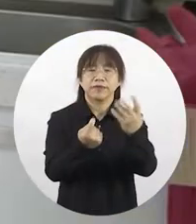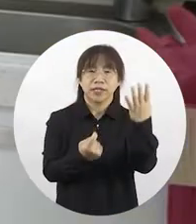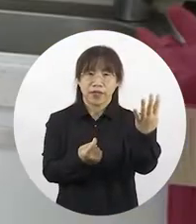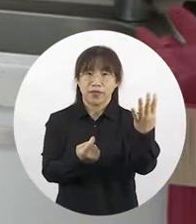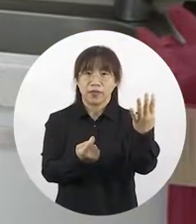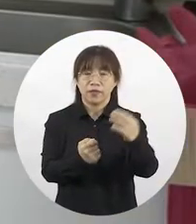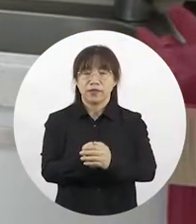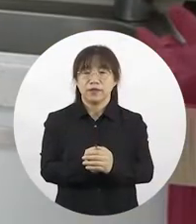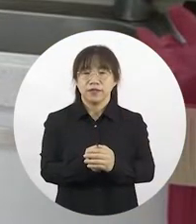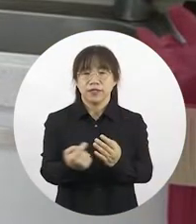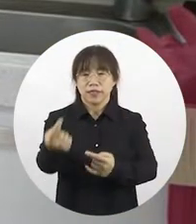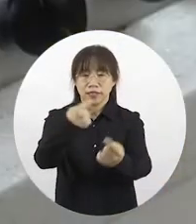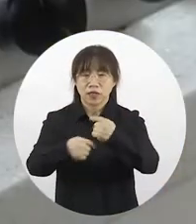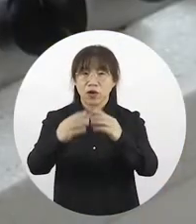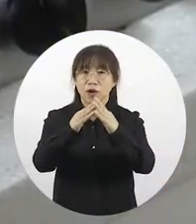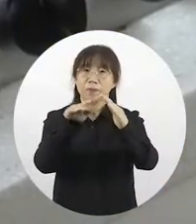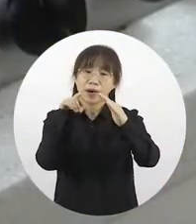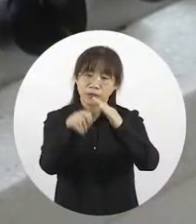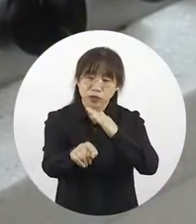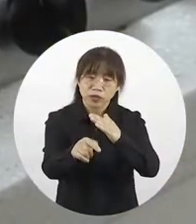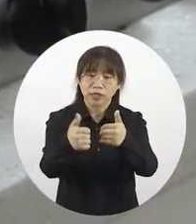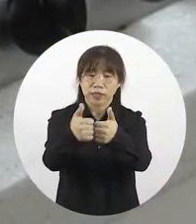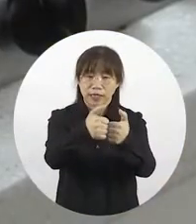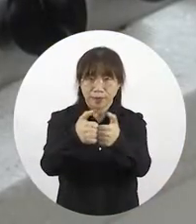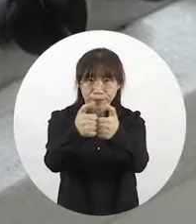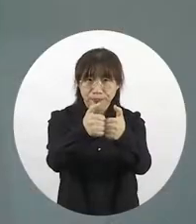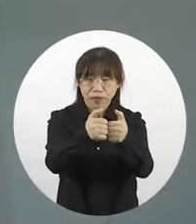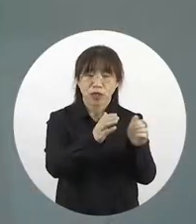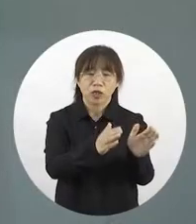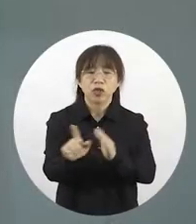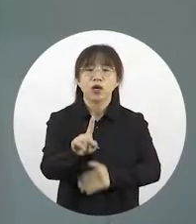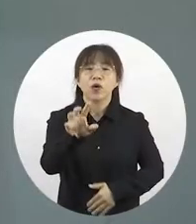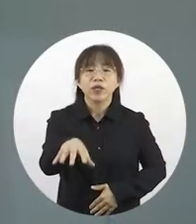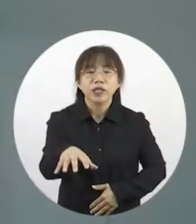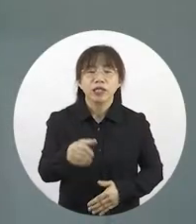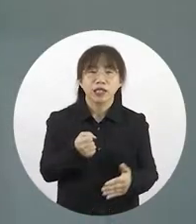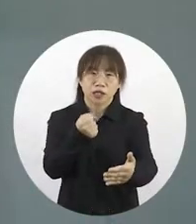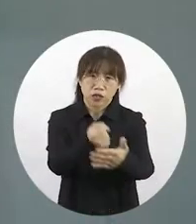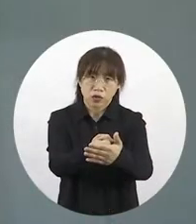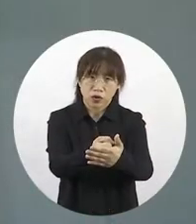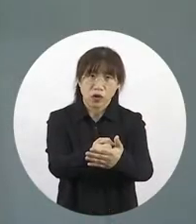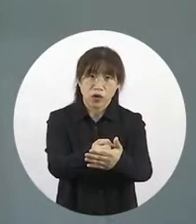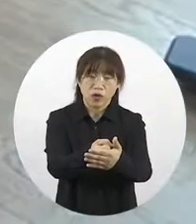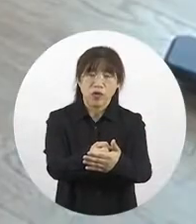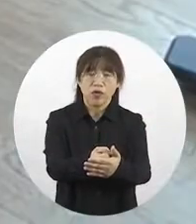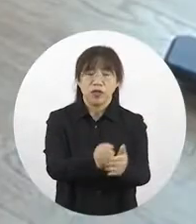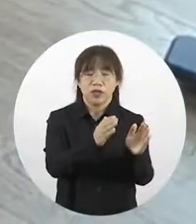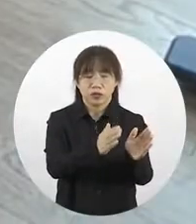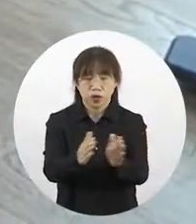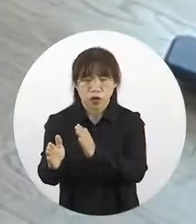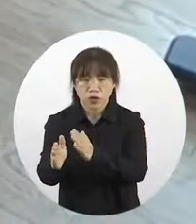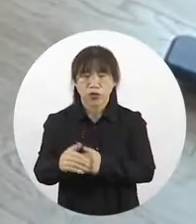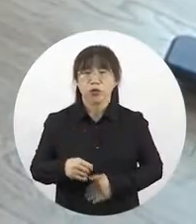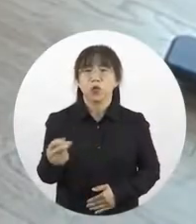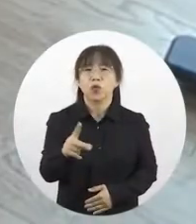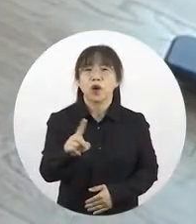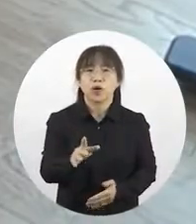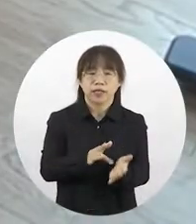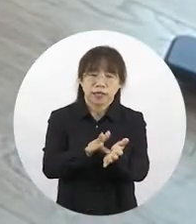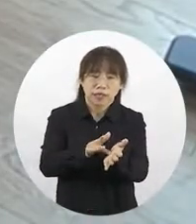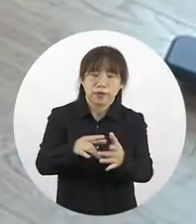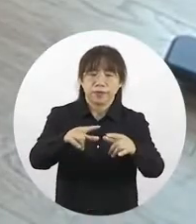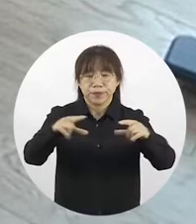돼 신청 가구를 사전 방문해 상담하고 정리 구역을 결정해 맞춤형 수납정리와 방역 서비스를